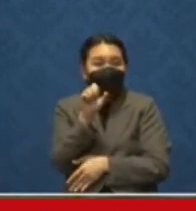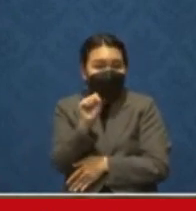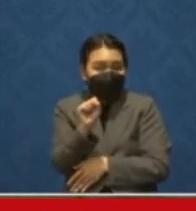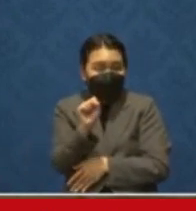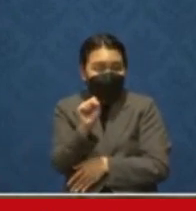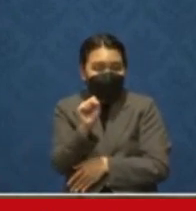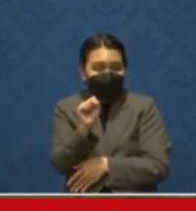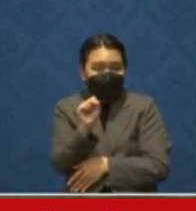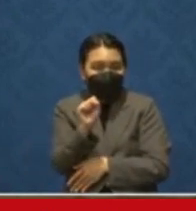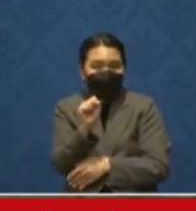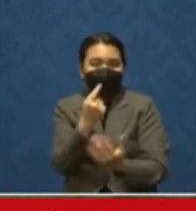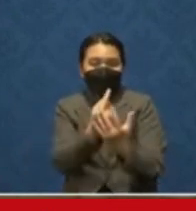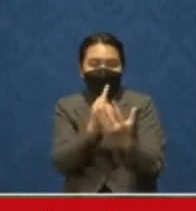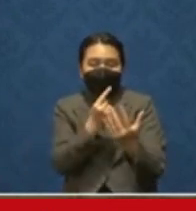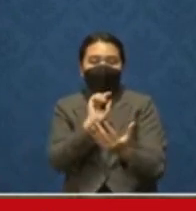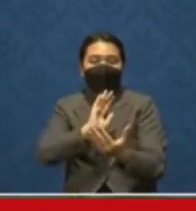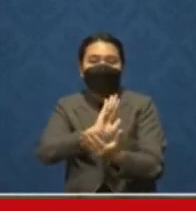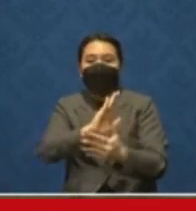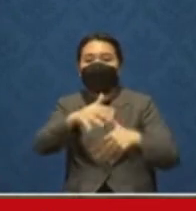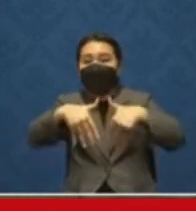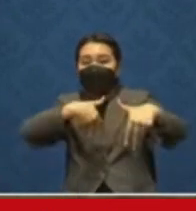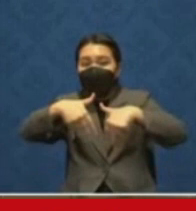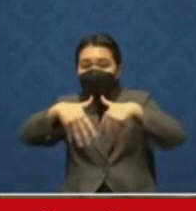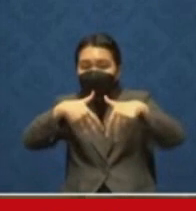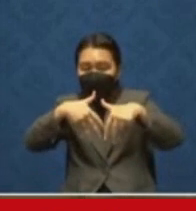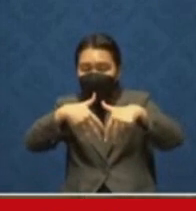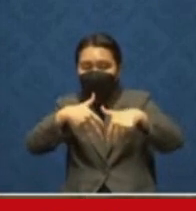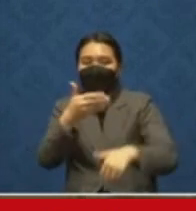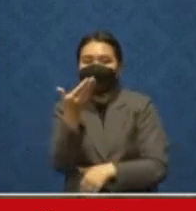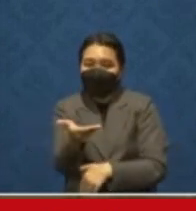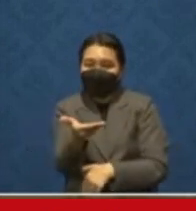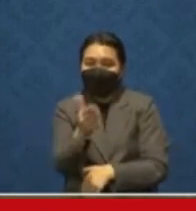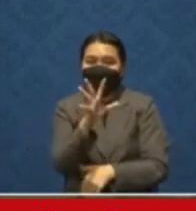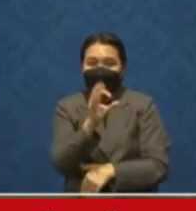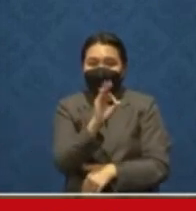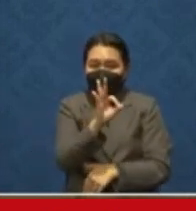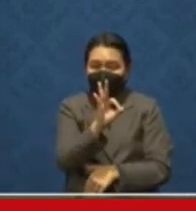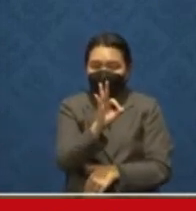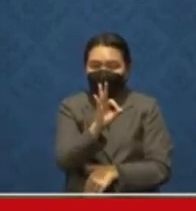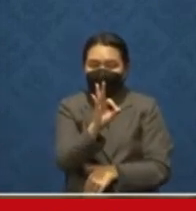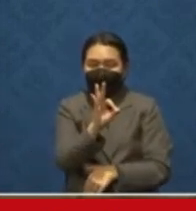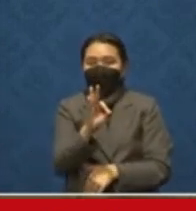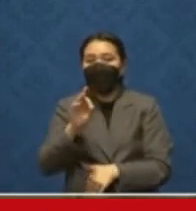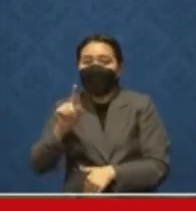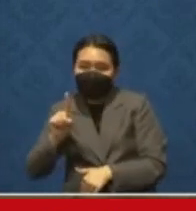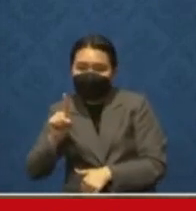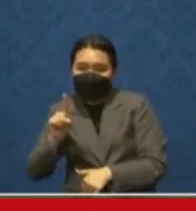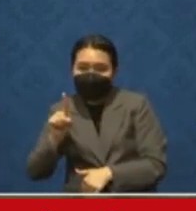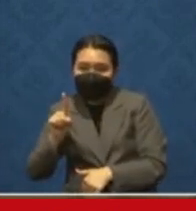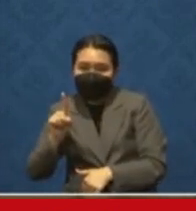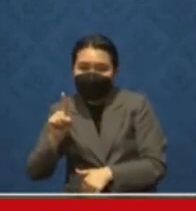อ่ะอย่ามาทำแก้วเฉลิม Rที่นี่แต่ใกล้เห็นว่าผู้แทนราษฎรคือเงาสะท้อน